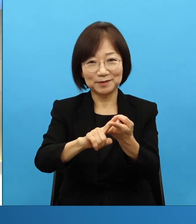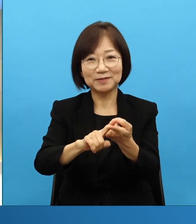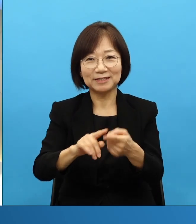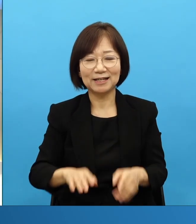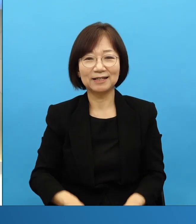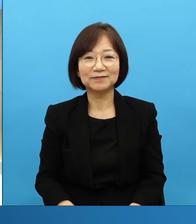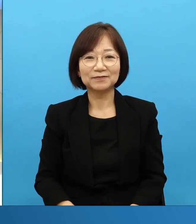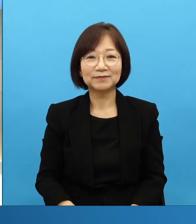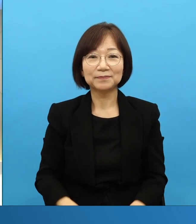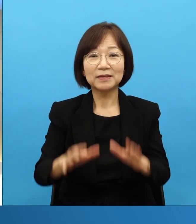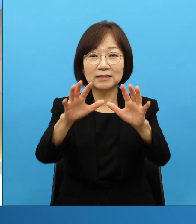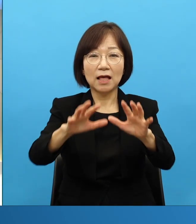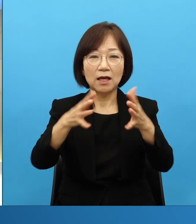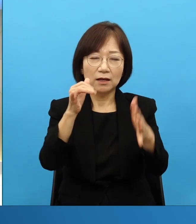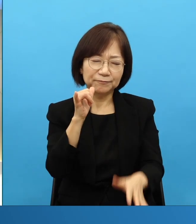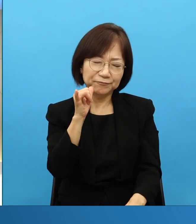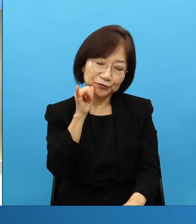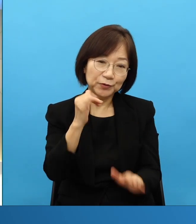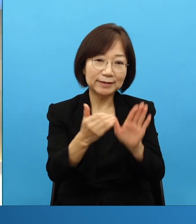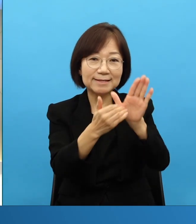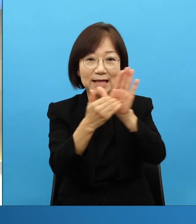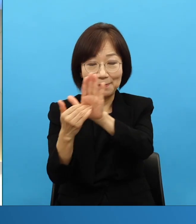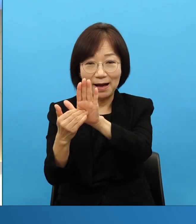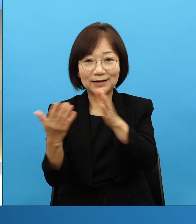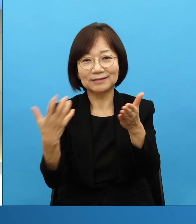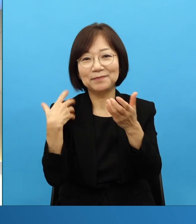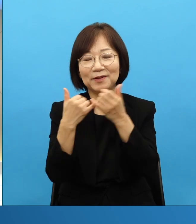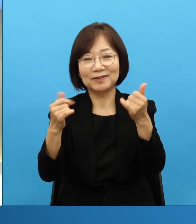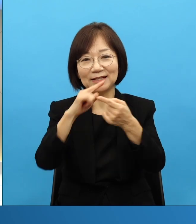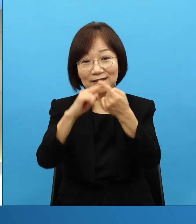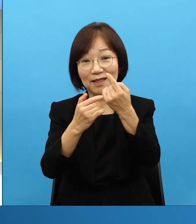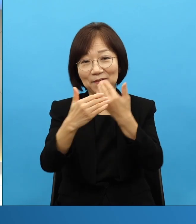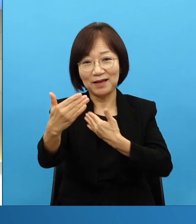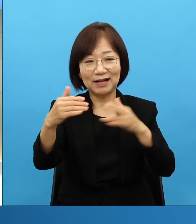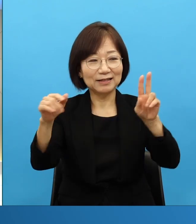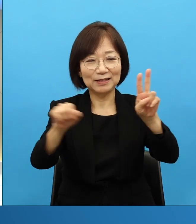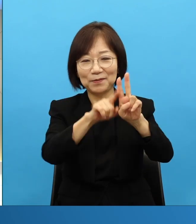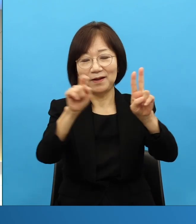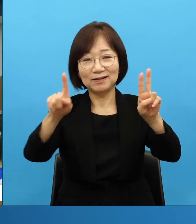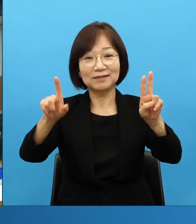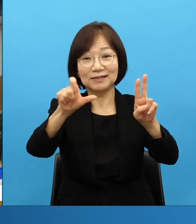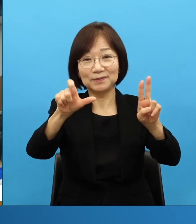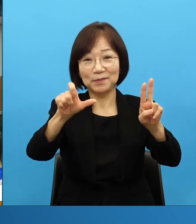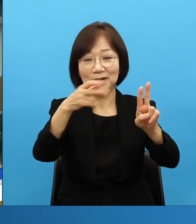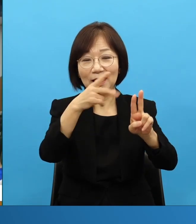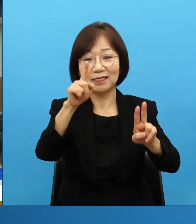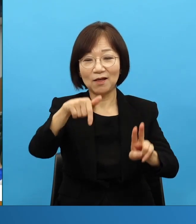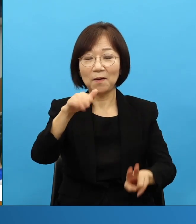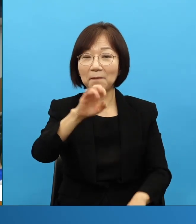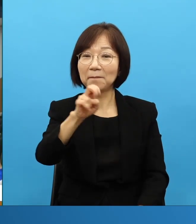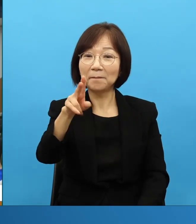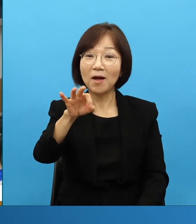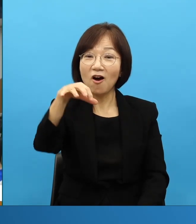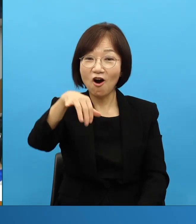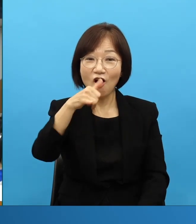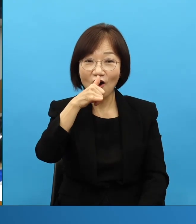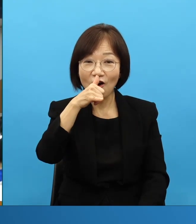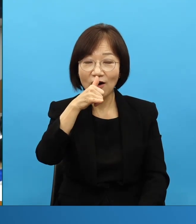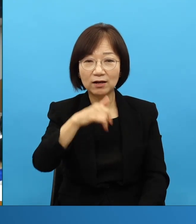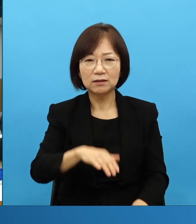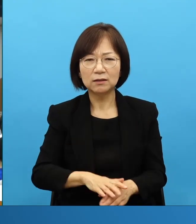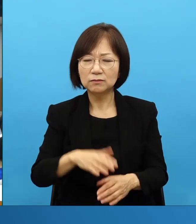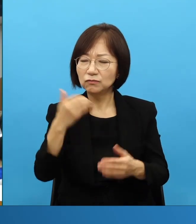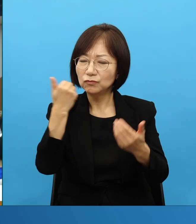세계 중독 예방 사명자 대회가 오는 2월 15일 덕평 RUTC에서 열립니다. 이번 대회는